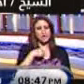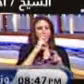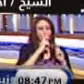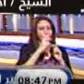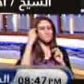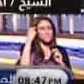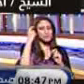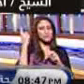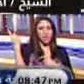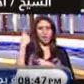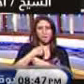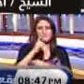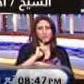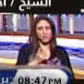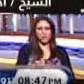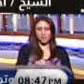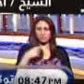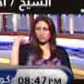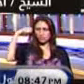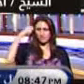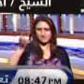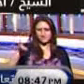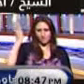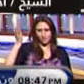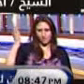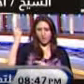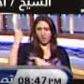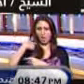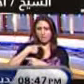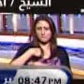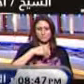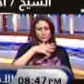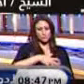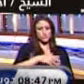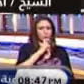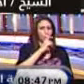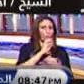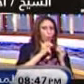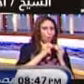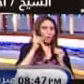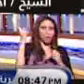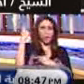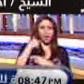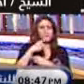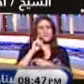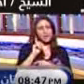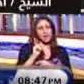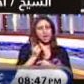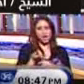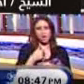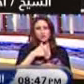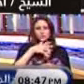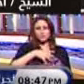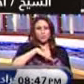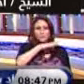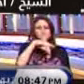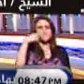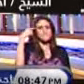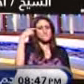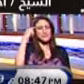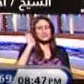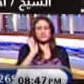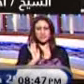كم قيادة، 70 قيادة، هم 7 بس اللي موجودين من جماعة الإخوان المسلمين. ده طبعا كلام غير مقنع، لأن دائما